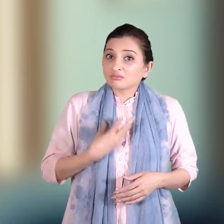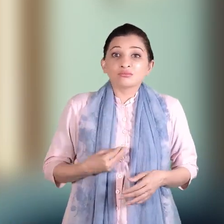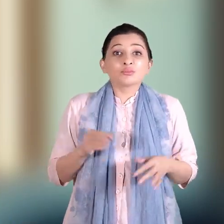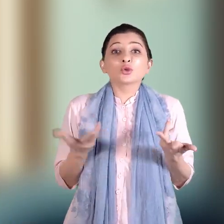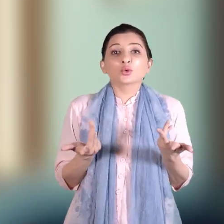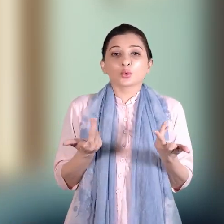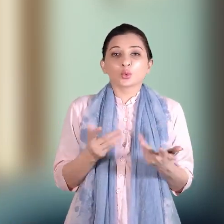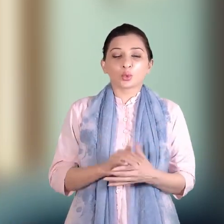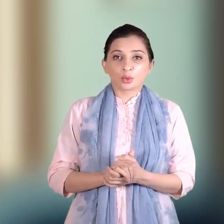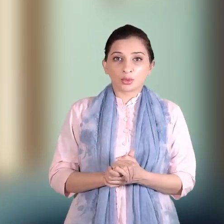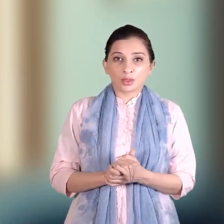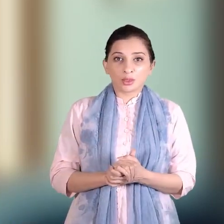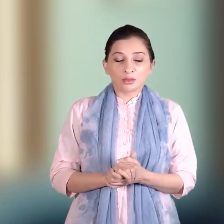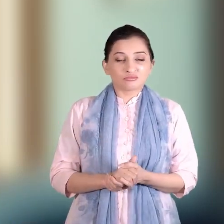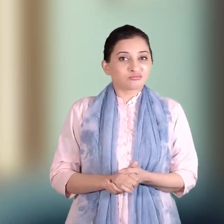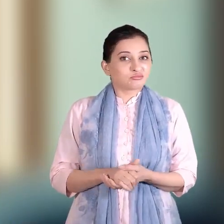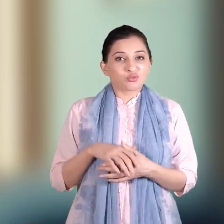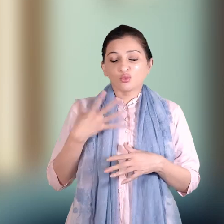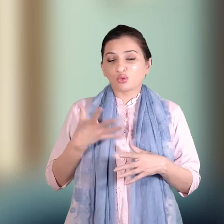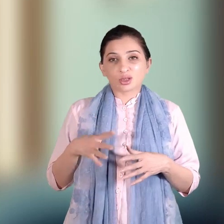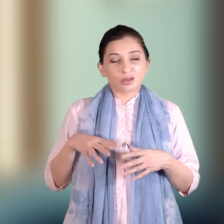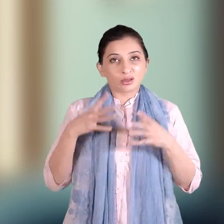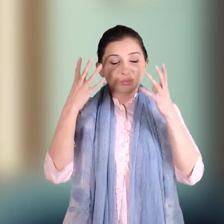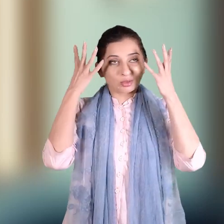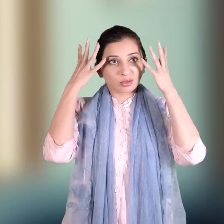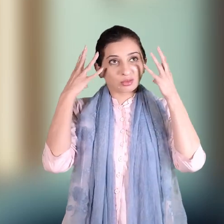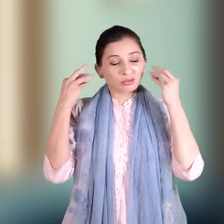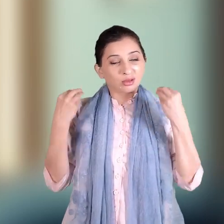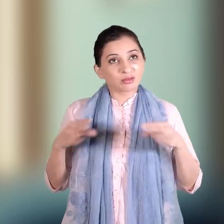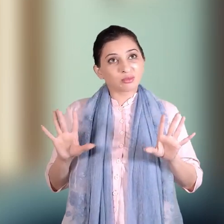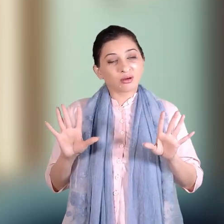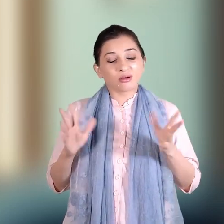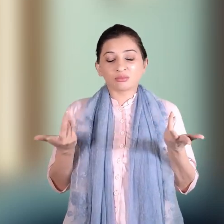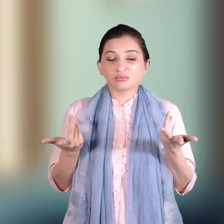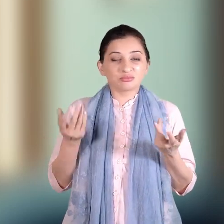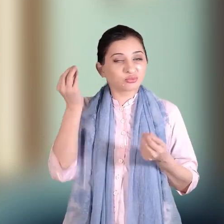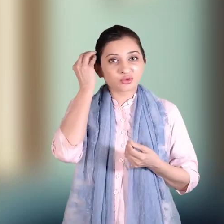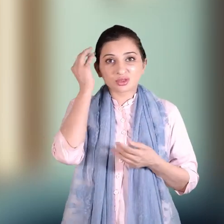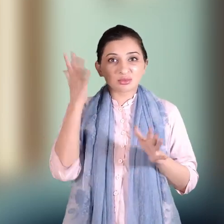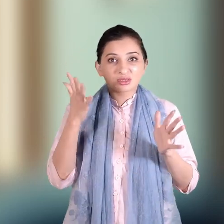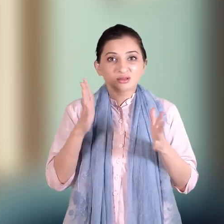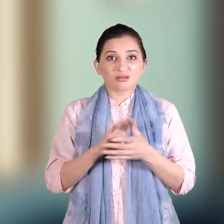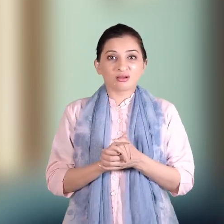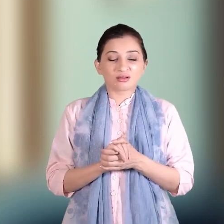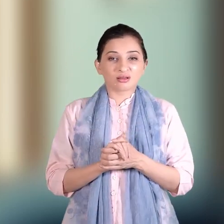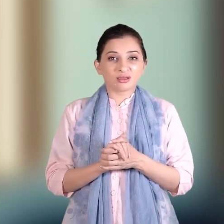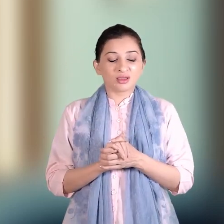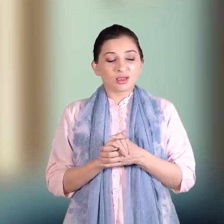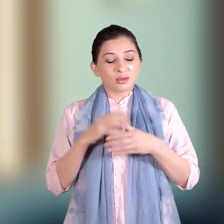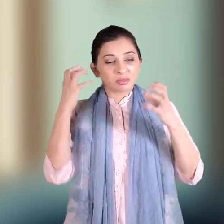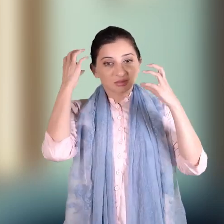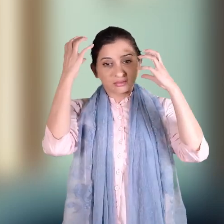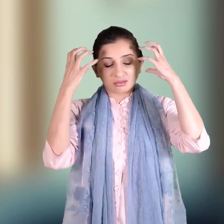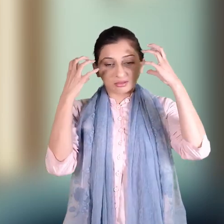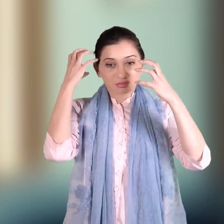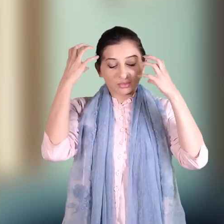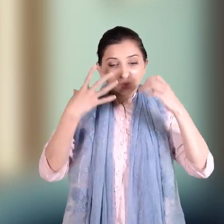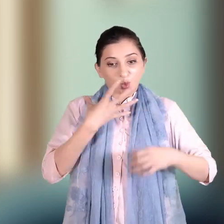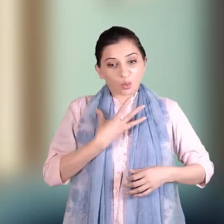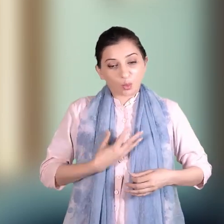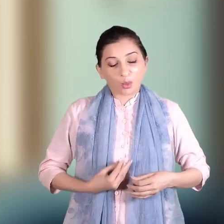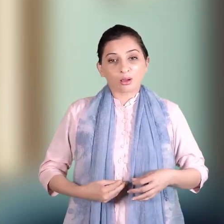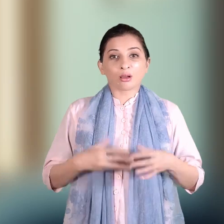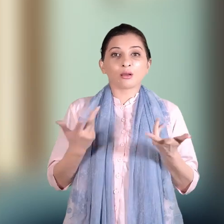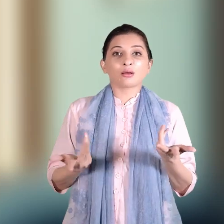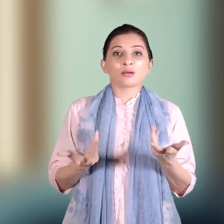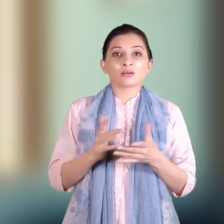am feeling so low, completely lost. And over here, it's important to understand that a lot of women, जिनके